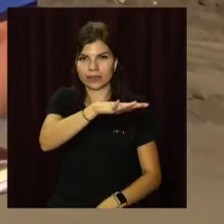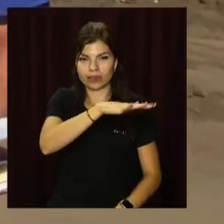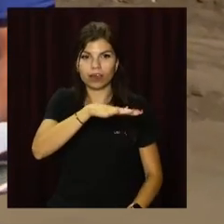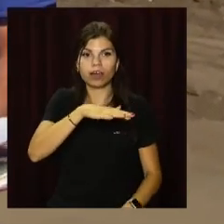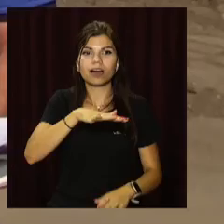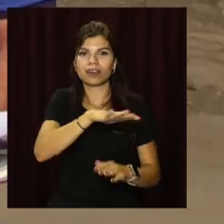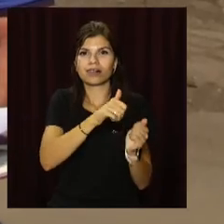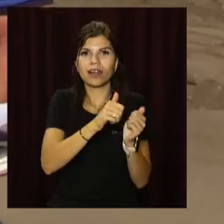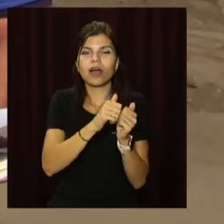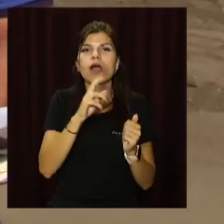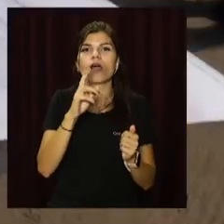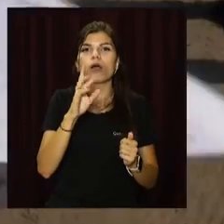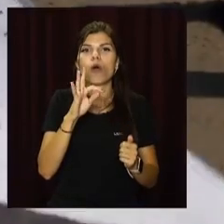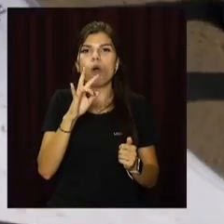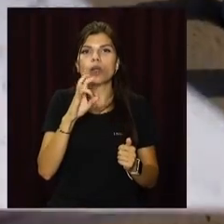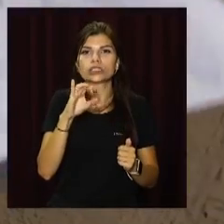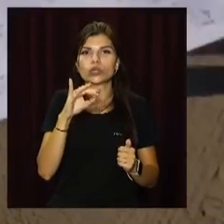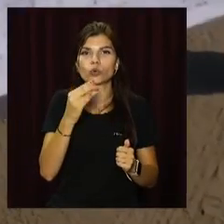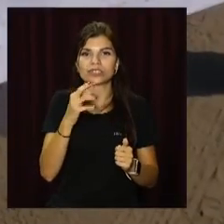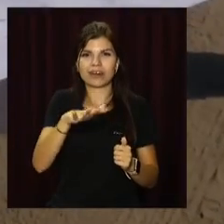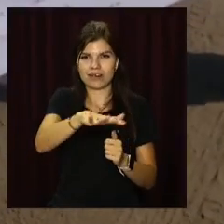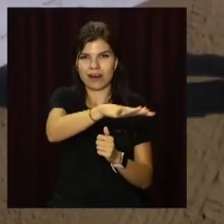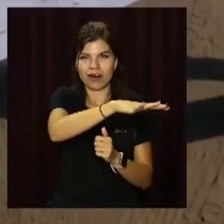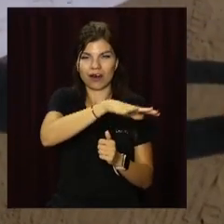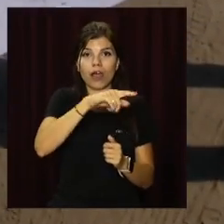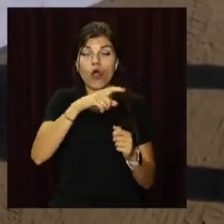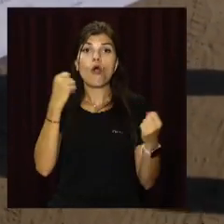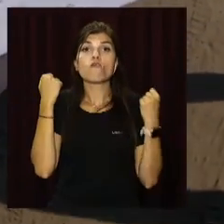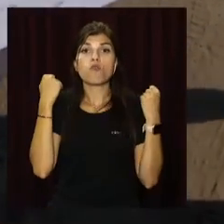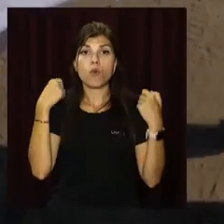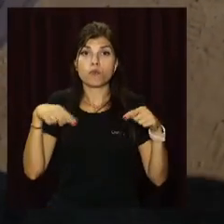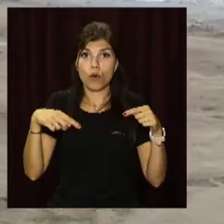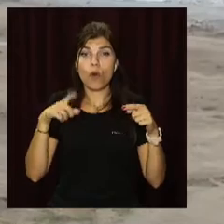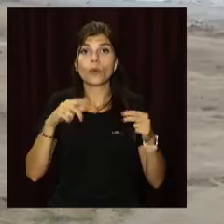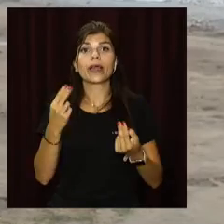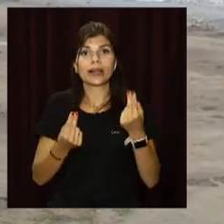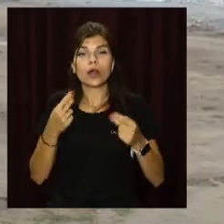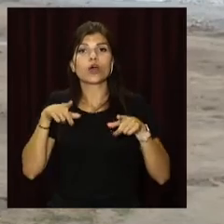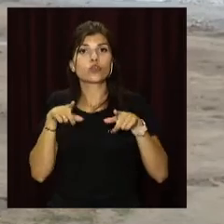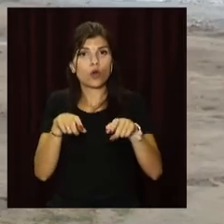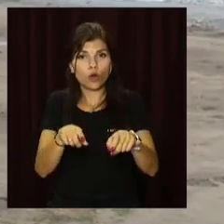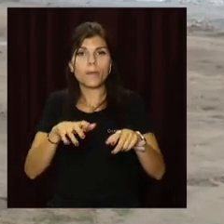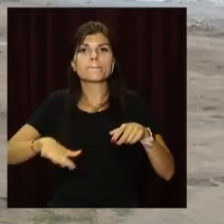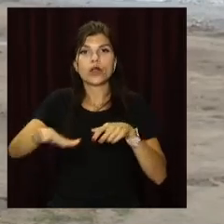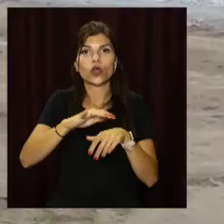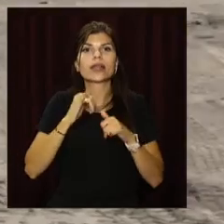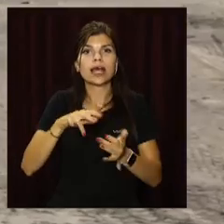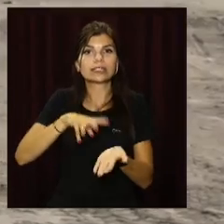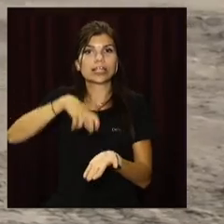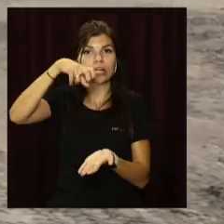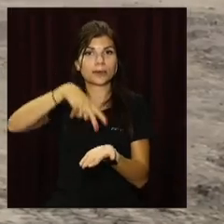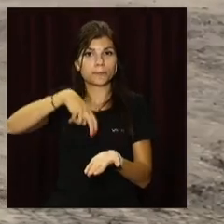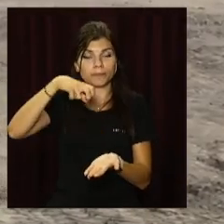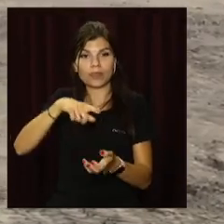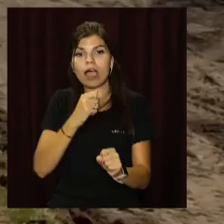Конституції будують найбільший з місцевих спорткомплексів. Крім футбольного поля, тут будуть зони для ігор, бігова доріжка, майданчики для стрибків.